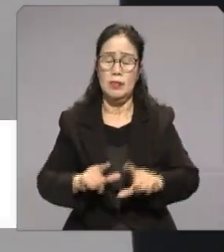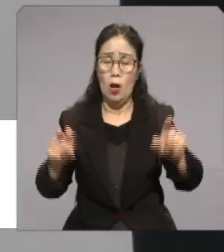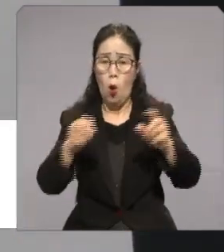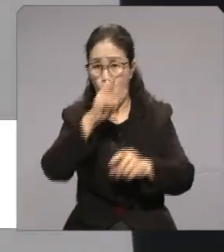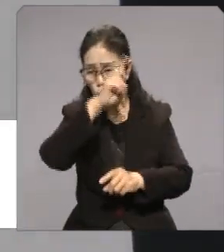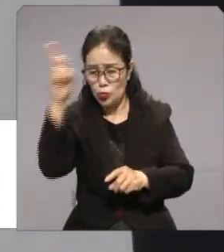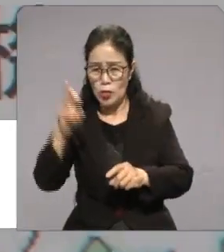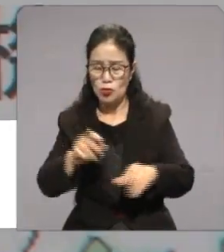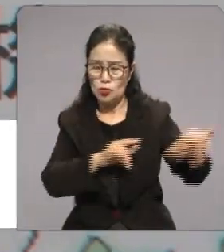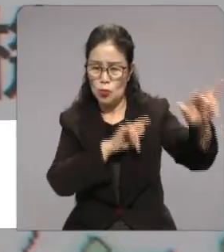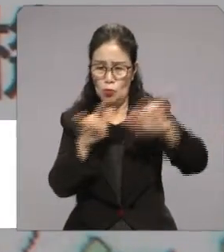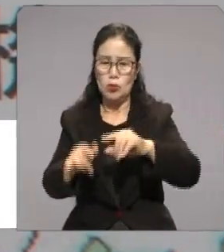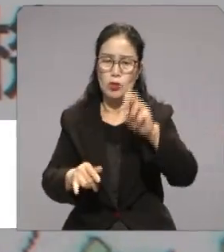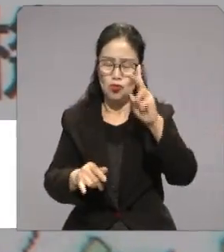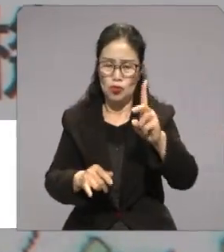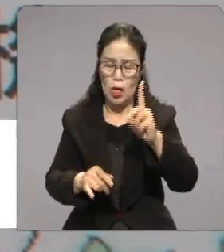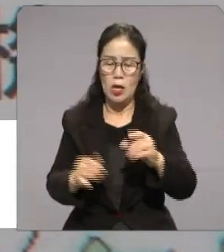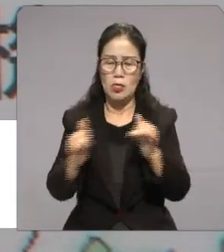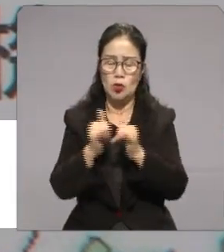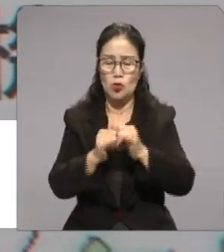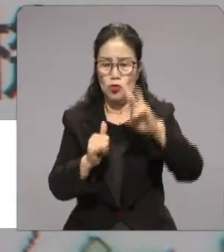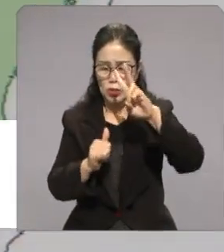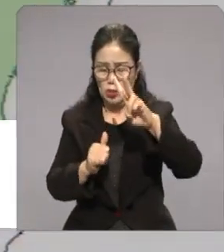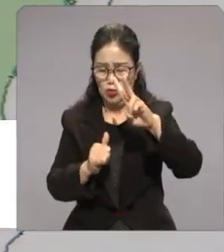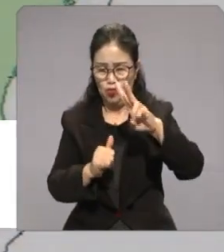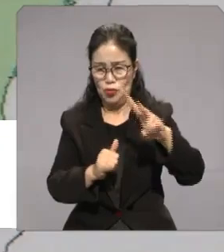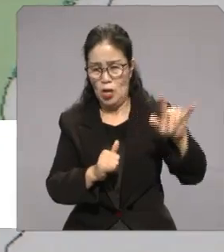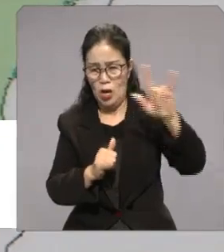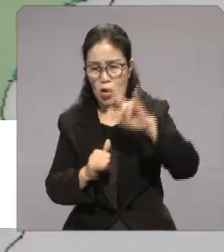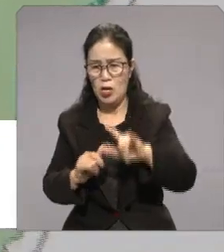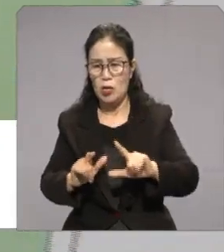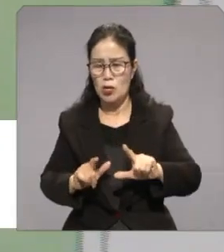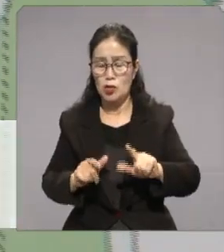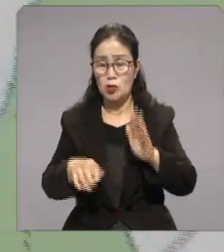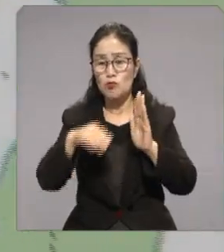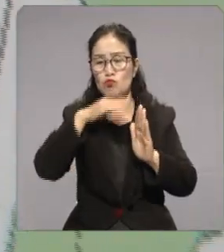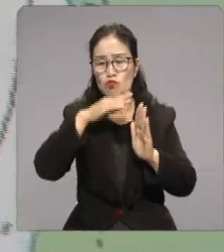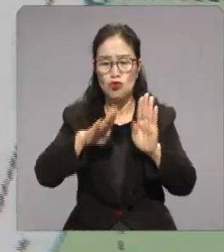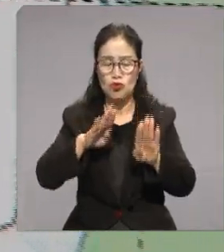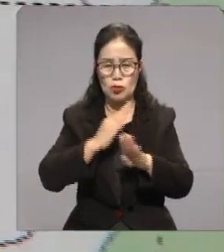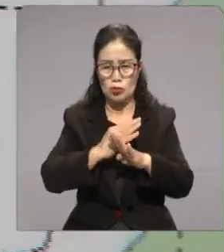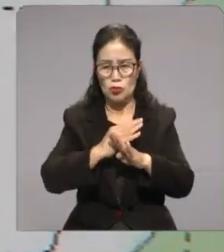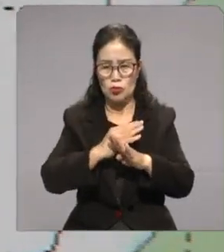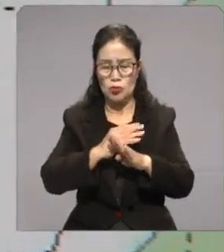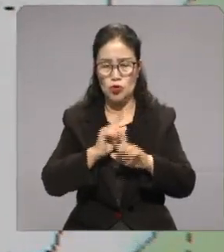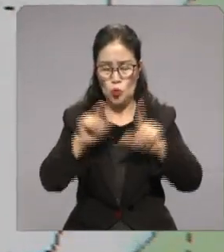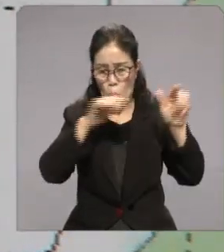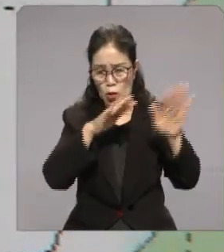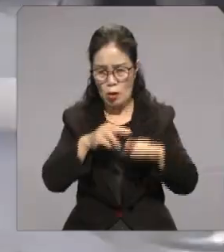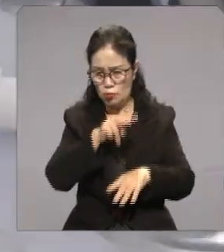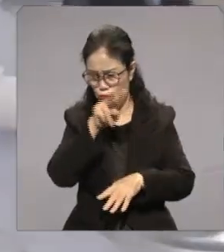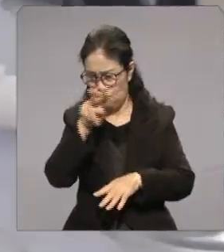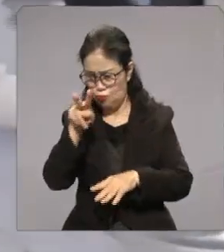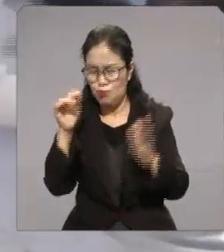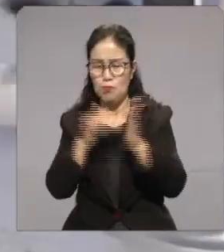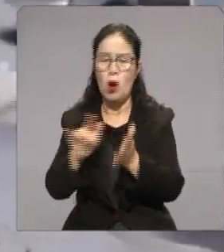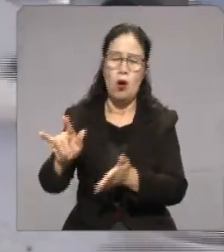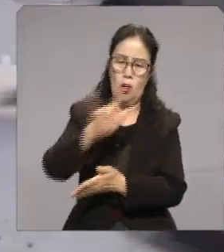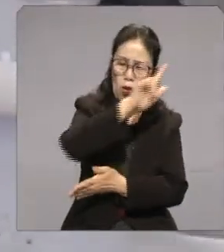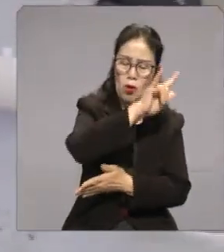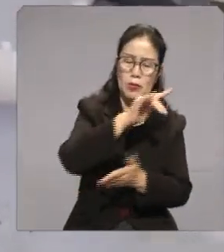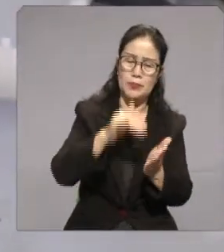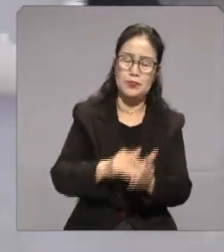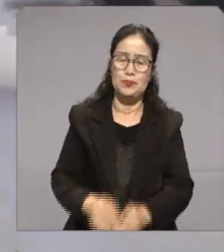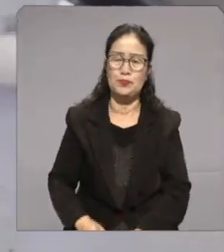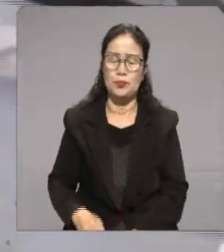오후에도 전폭기 두 대, 전투기 두 대가 북측 동해를 훑어보고 돌아갔습니다. 7월 말 같은 곳에서 강행된